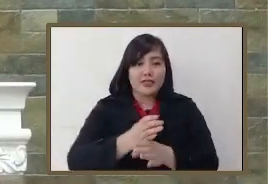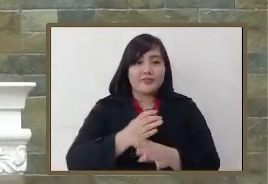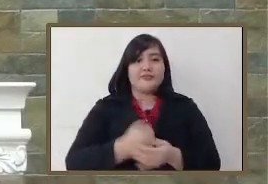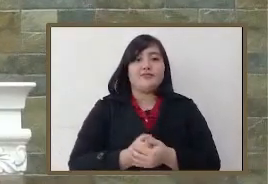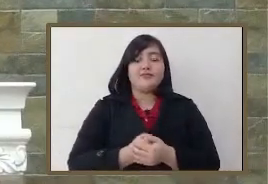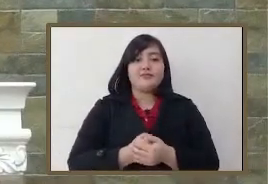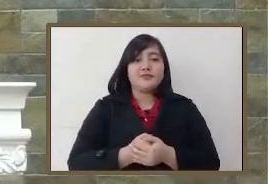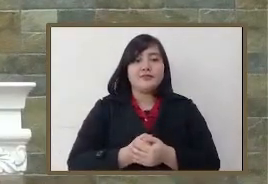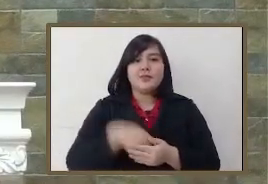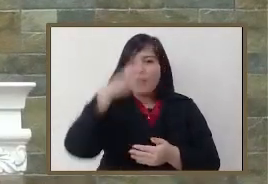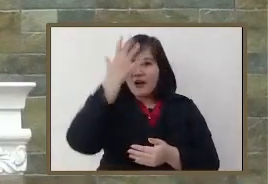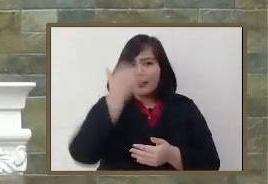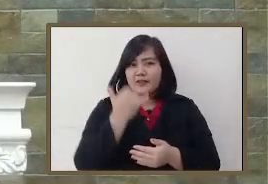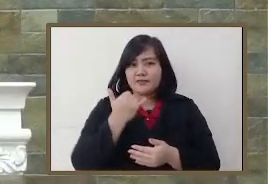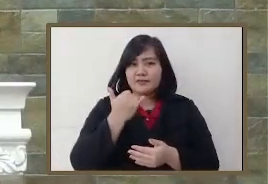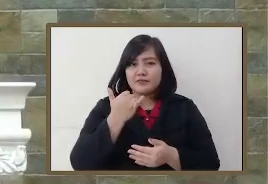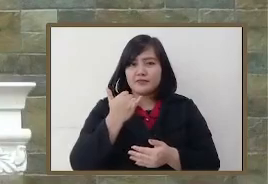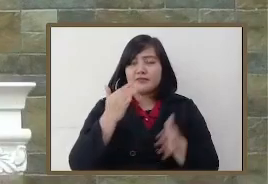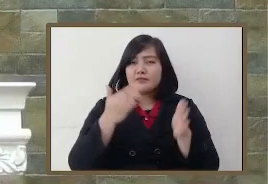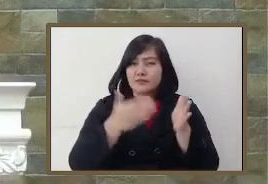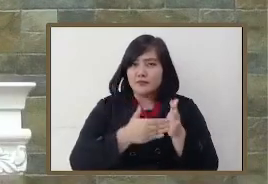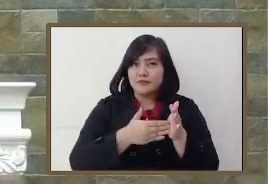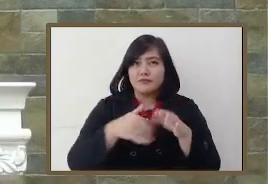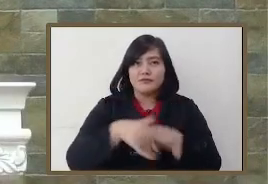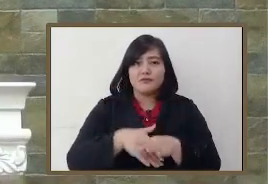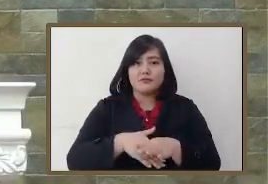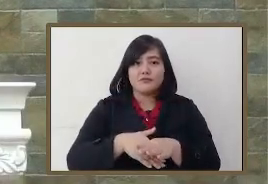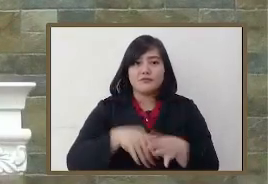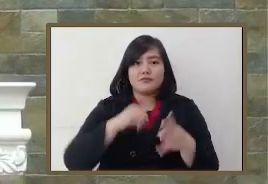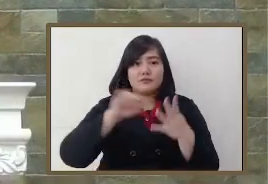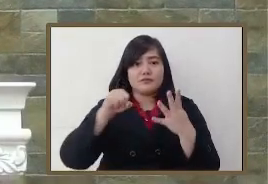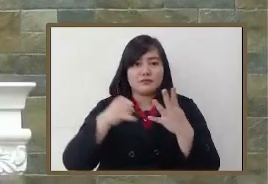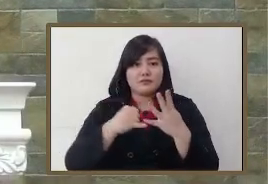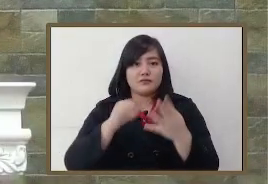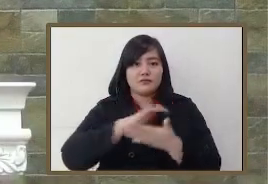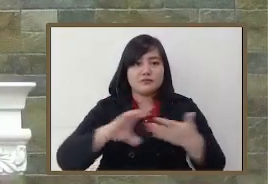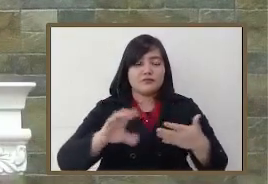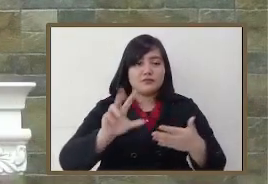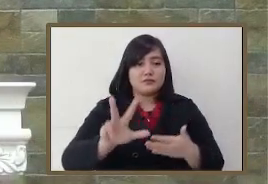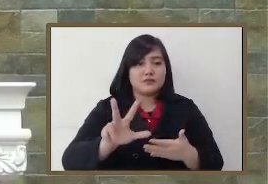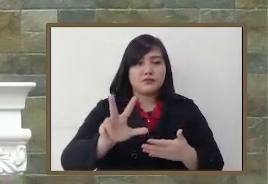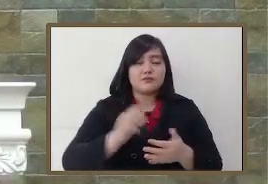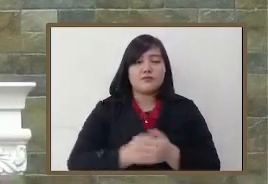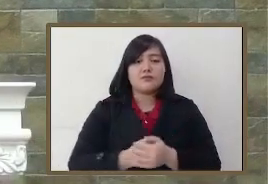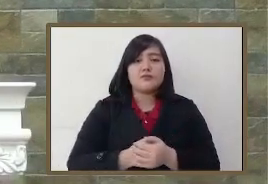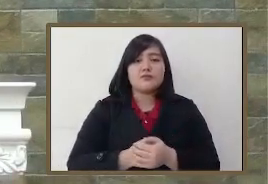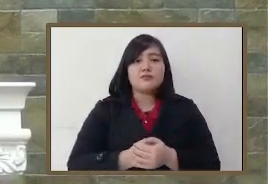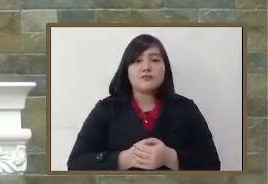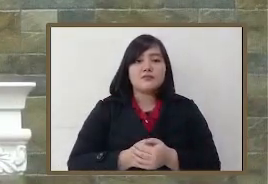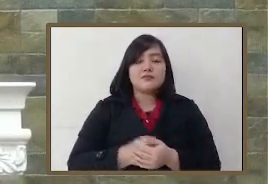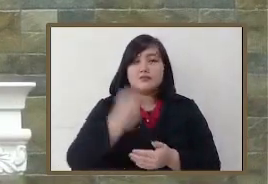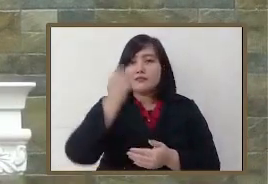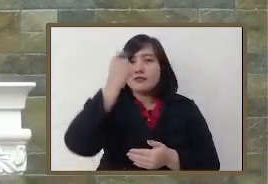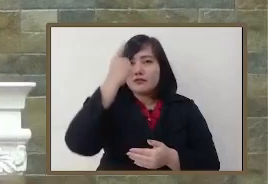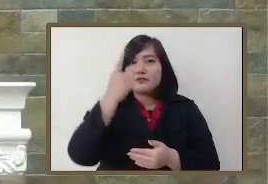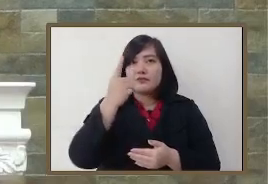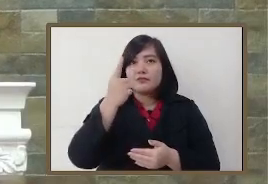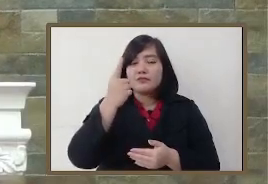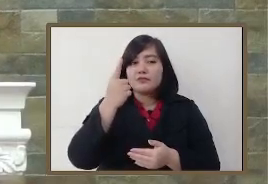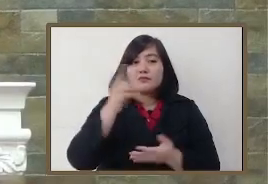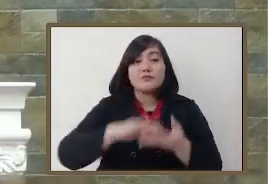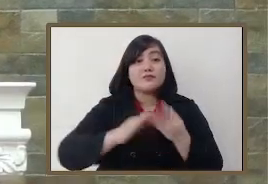Now, listen. You go back to the book of John chapter 3. You understand the nature or the story of